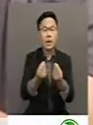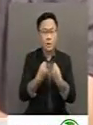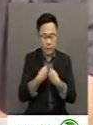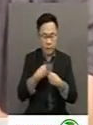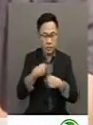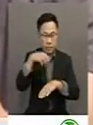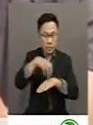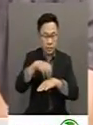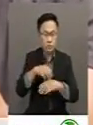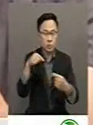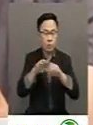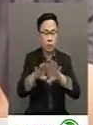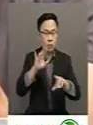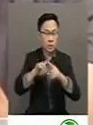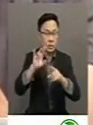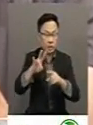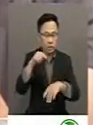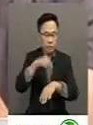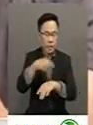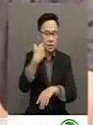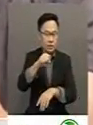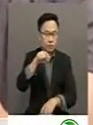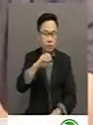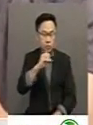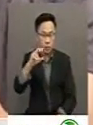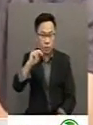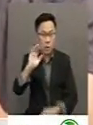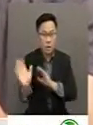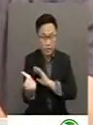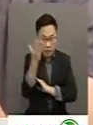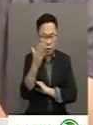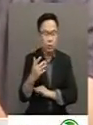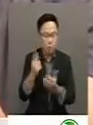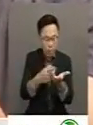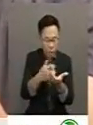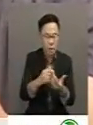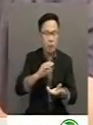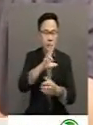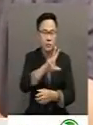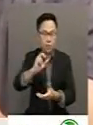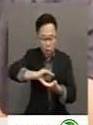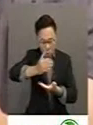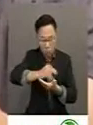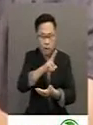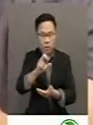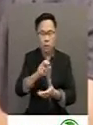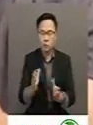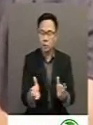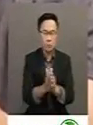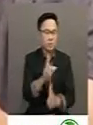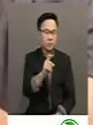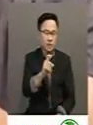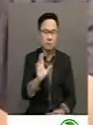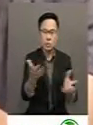าจะมอบมาให้ที่ประตู7เวลาประมาณ10นาฬิกาเมื่อวานฮะจำนวน300กล่องบูดเสียทั้งหม